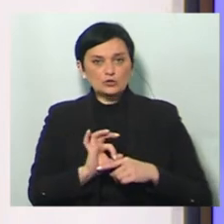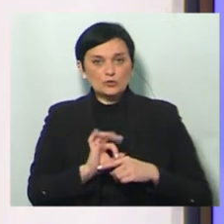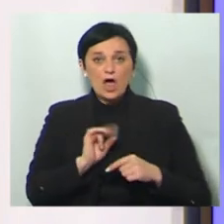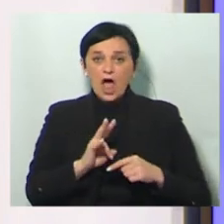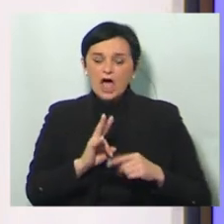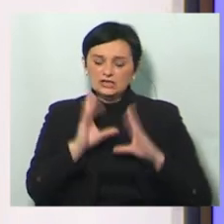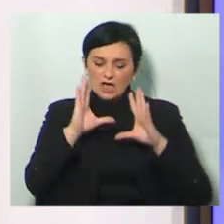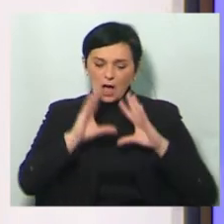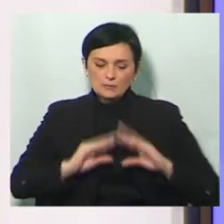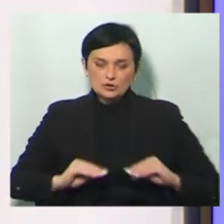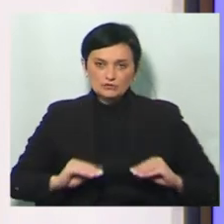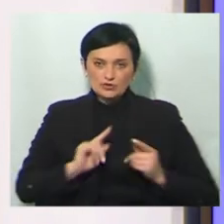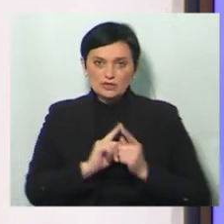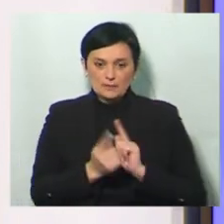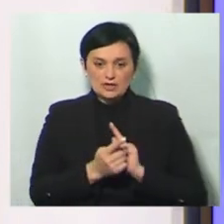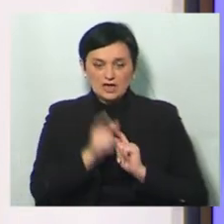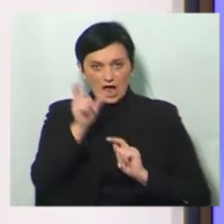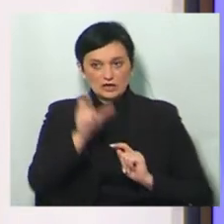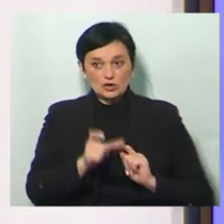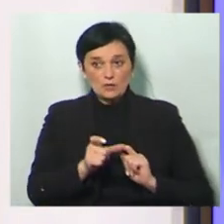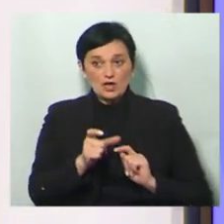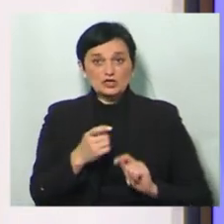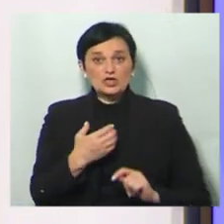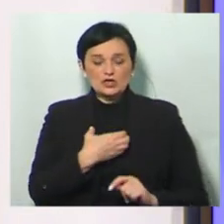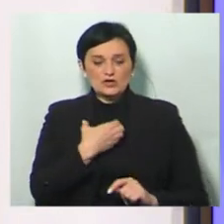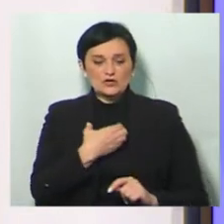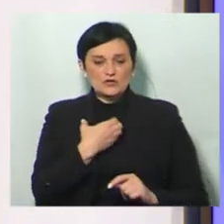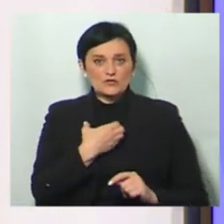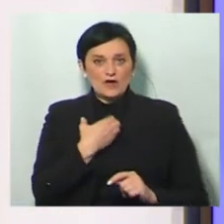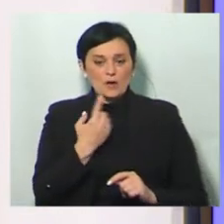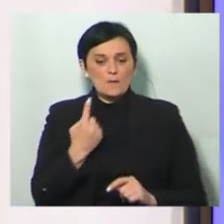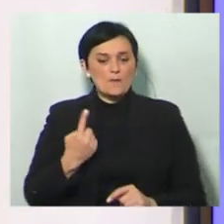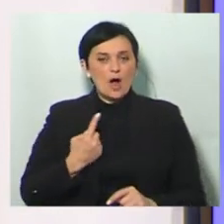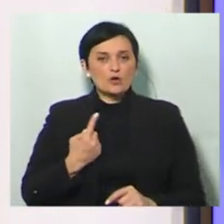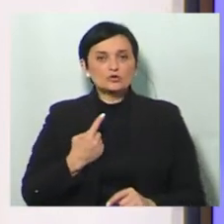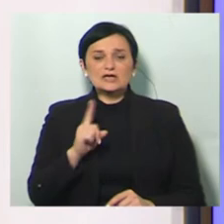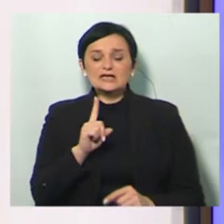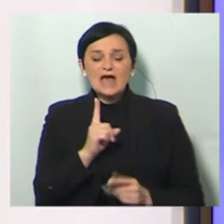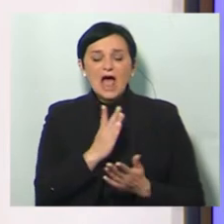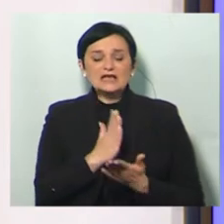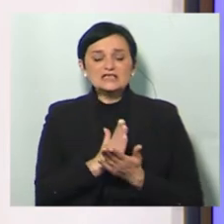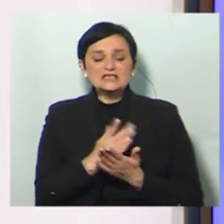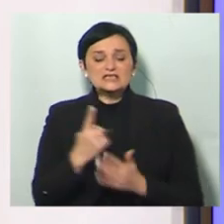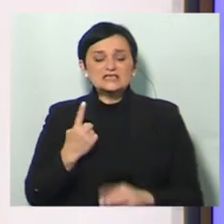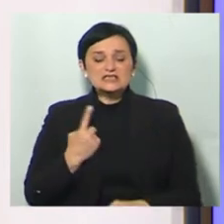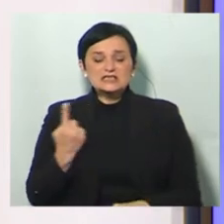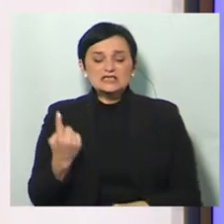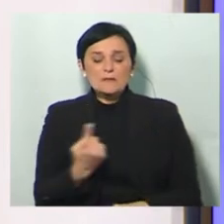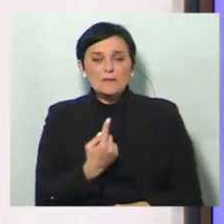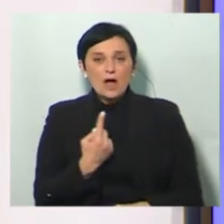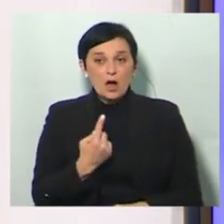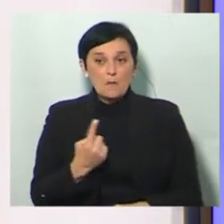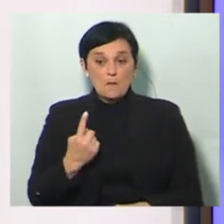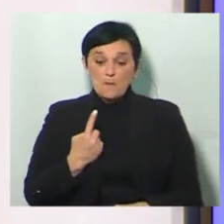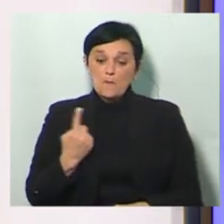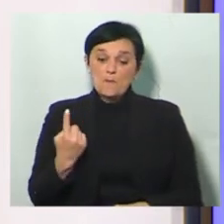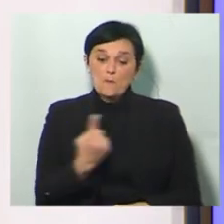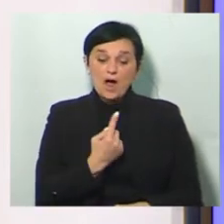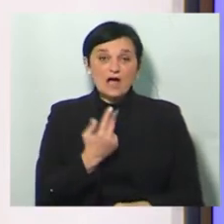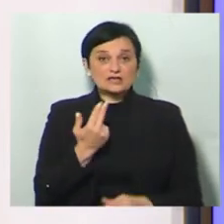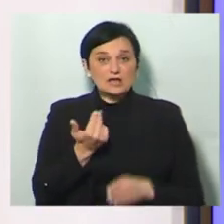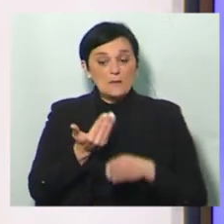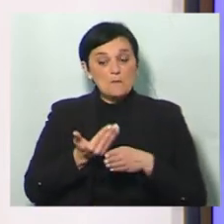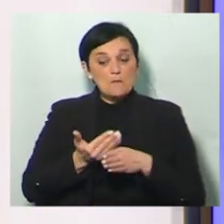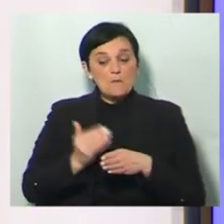პირიქით ამშვიდებს ადამიანს. Გვაშინებს მარტოობა. Რა არის მარტოობა? Არის მარტოობა და არის